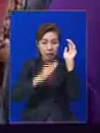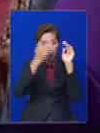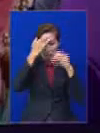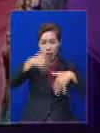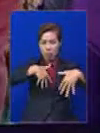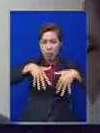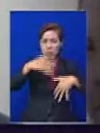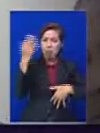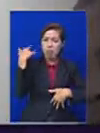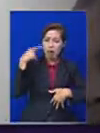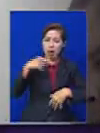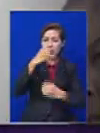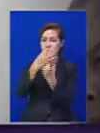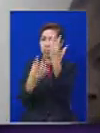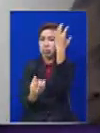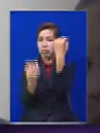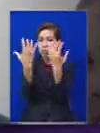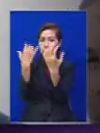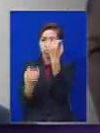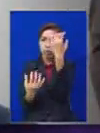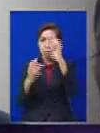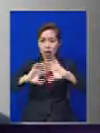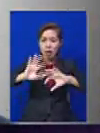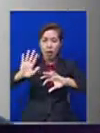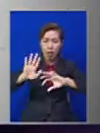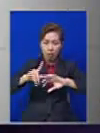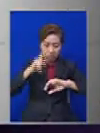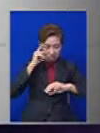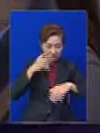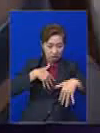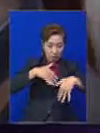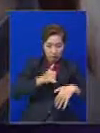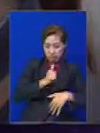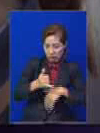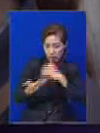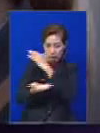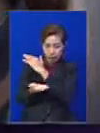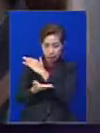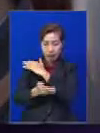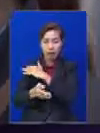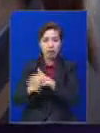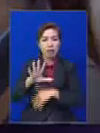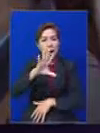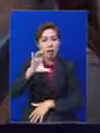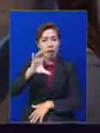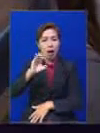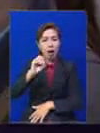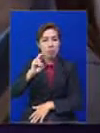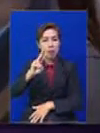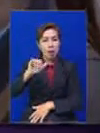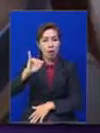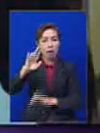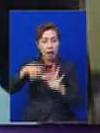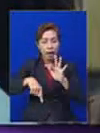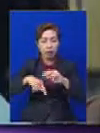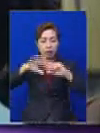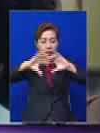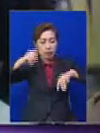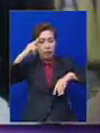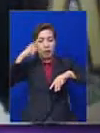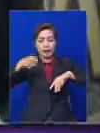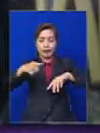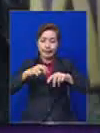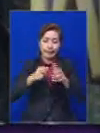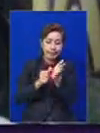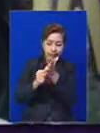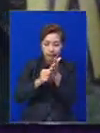กรุกที่สาธารณะจำนวน552ไร่ทางราชการจึงได้หาแนวทางแก้ไขพื้นที่การบุกรุกโดยนำห